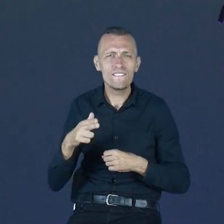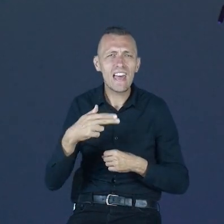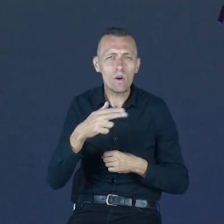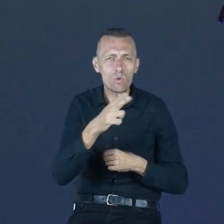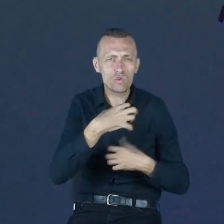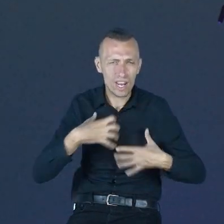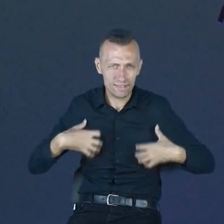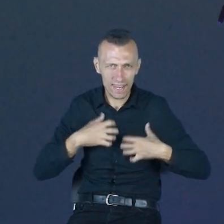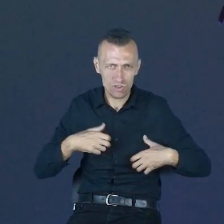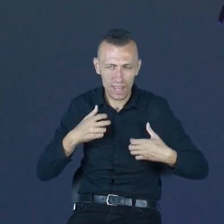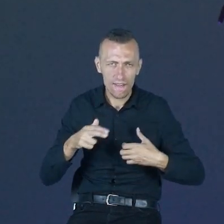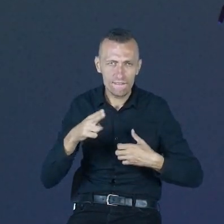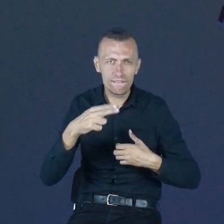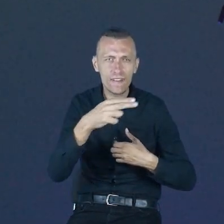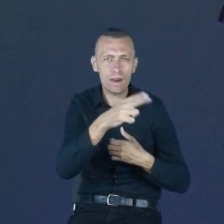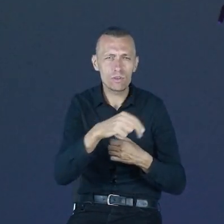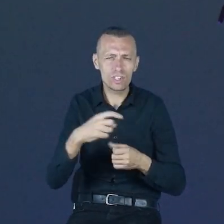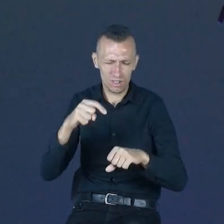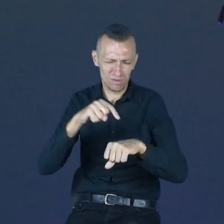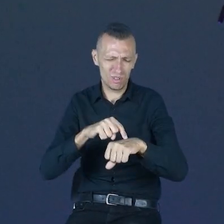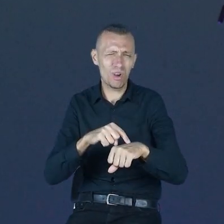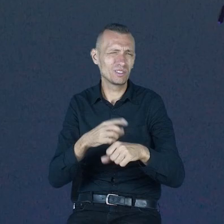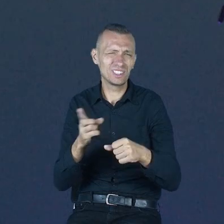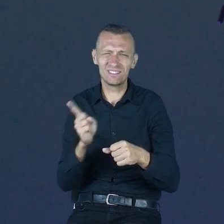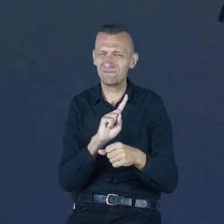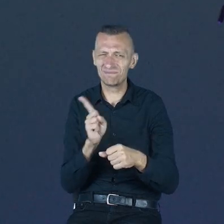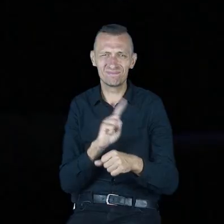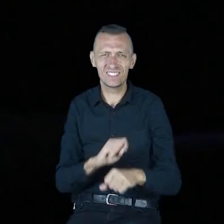Że będziesz mógł głosić skutecznie dobrą nowinę.